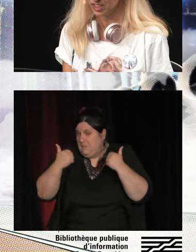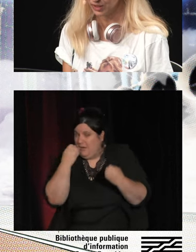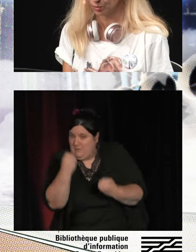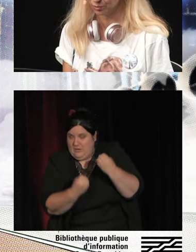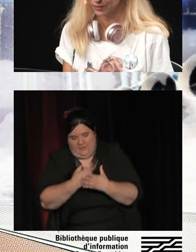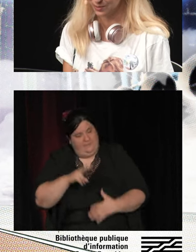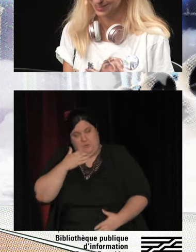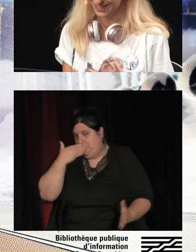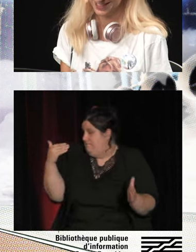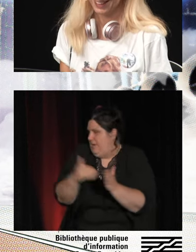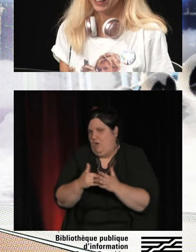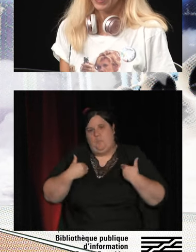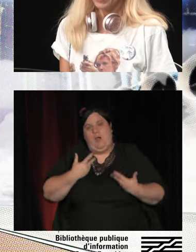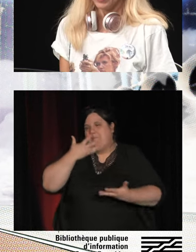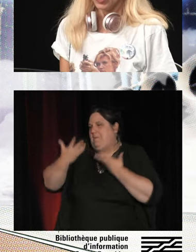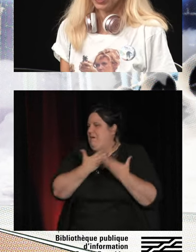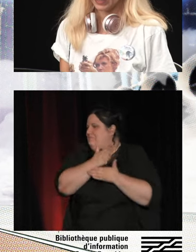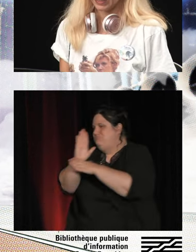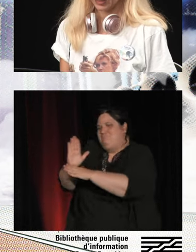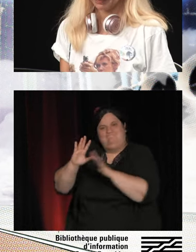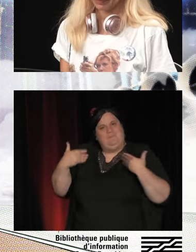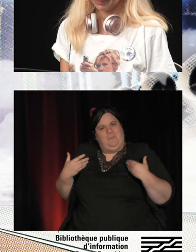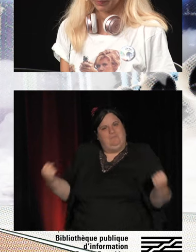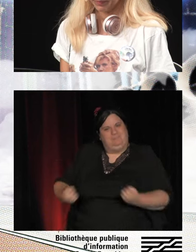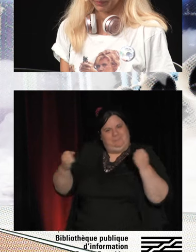propagande, c'est moi qui ai le micro de toute façon. Ok.